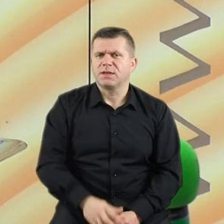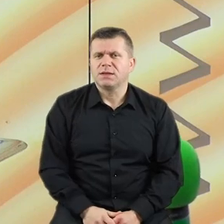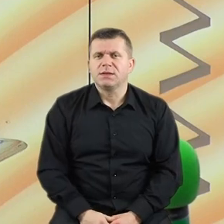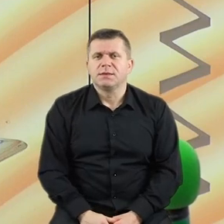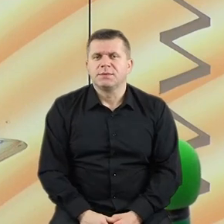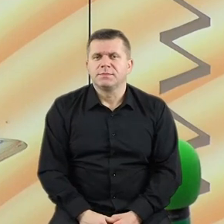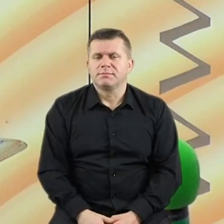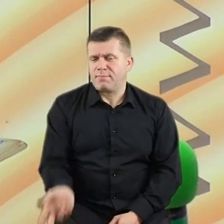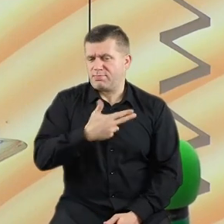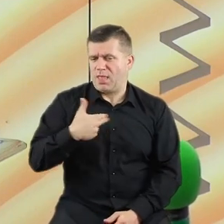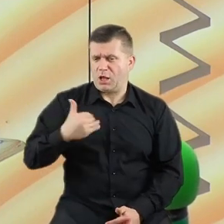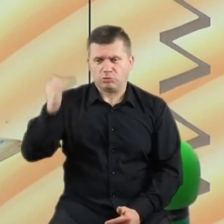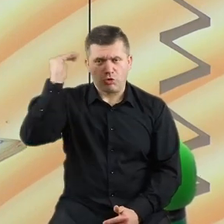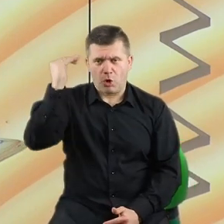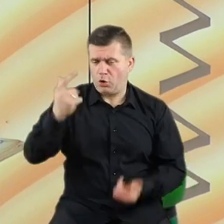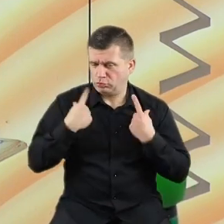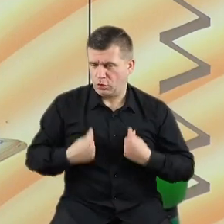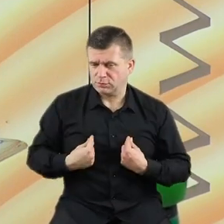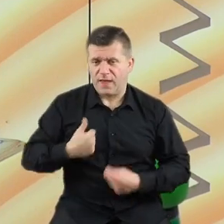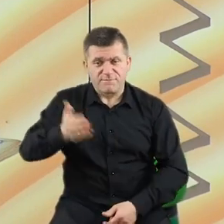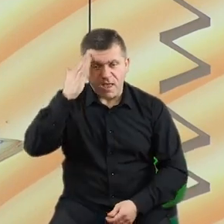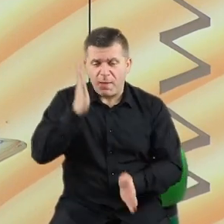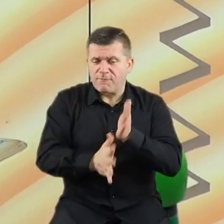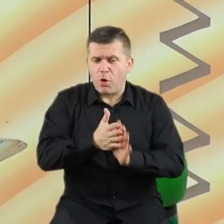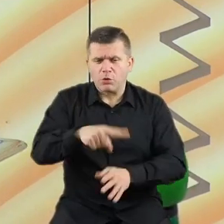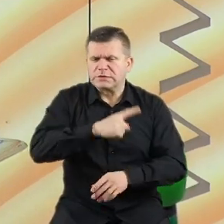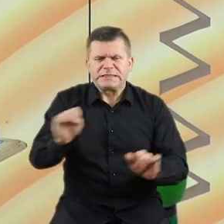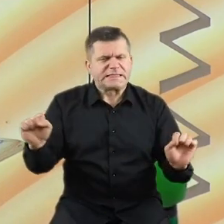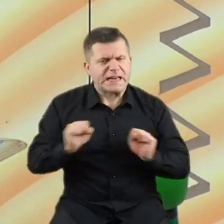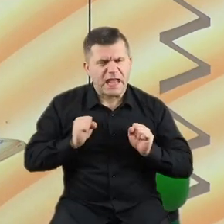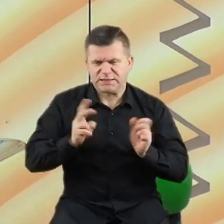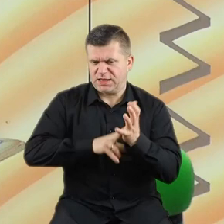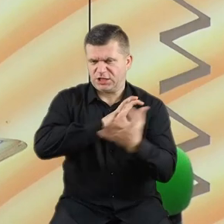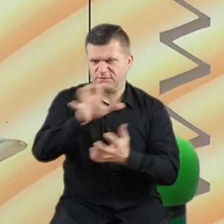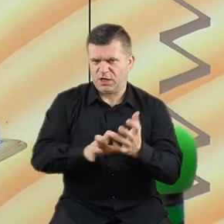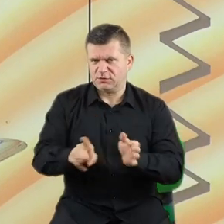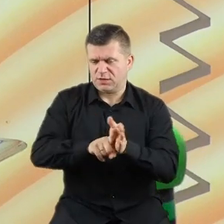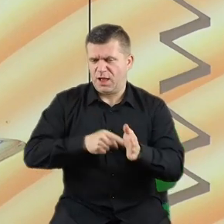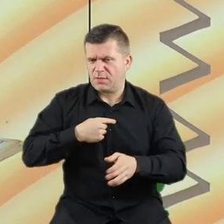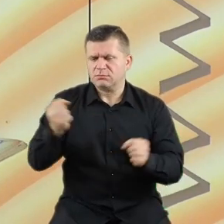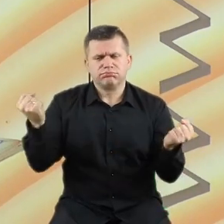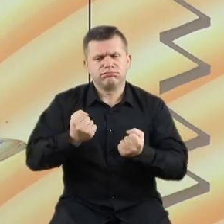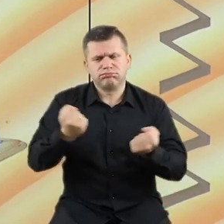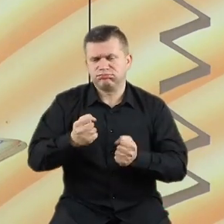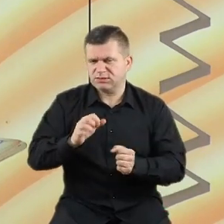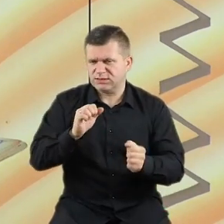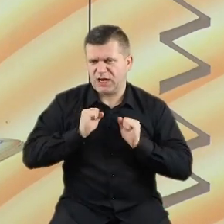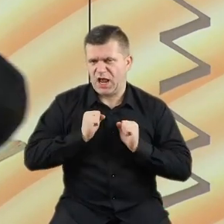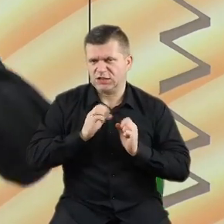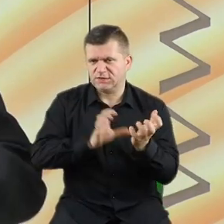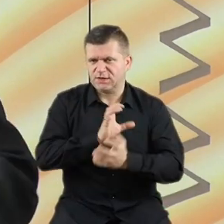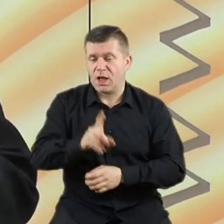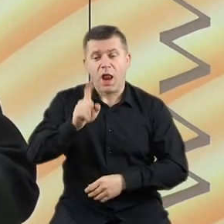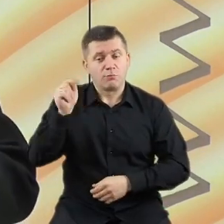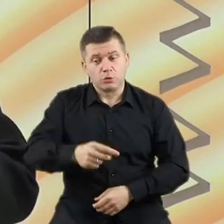z perspektywy naszej, dorosłej, kiedy wiemy, że wojna jest czymś najstraszniejszym na świecie. Dla mnie przynajmniej wojna jest czymś najstraszniejszym na świecie.